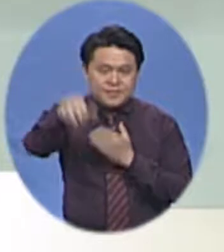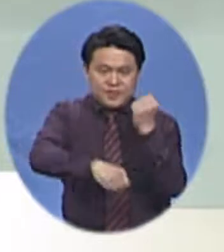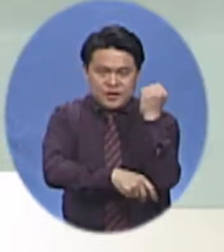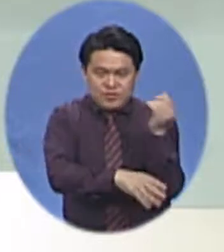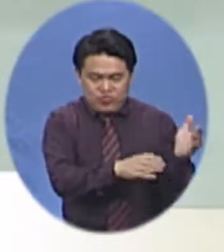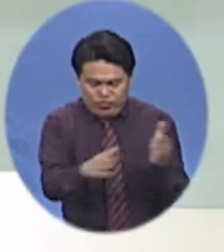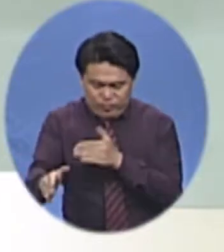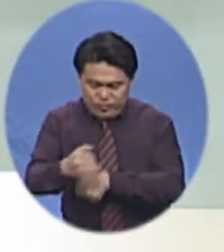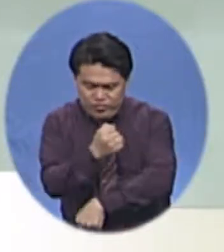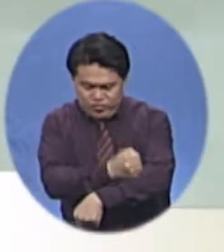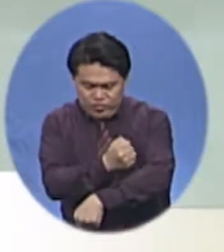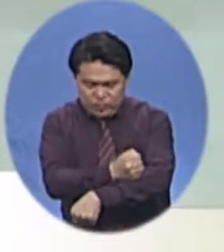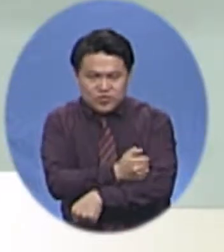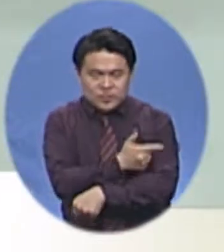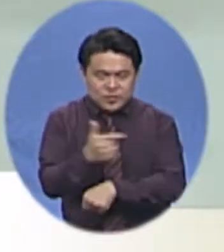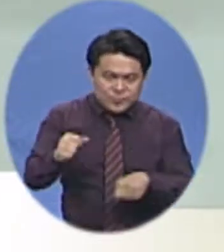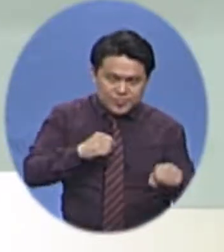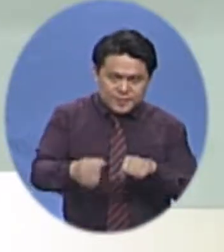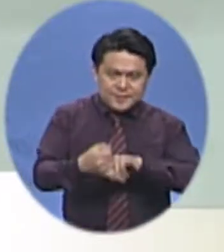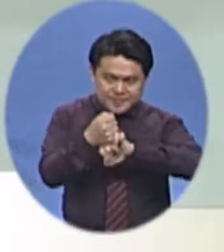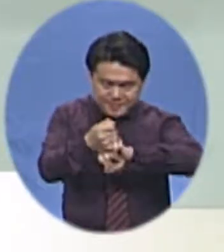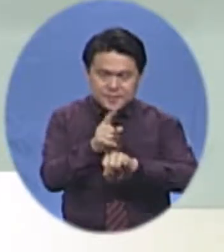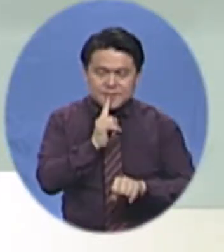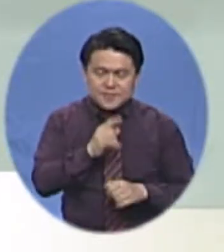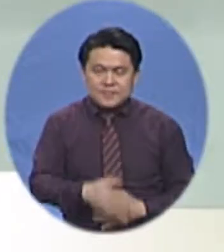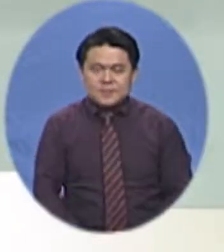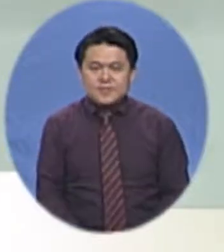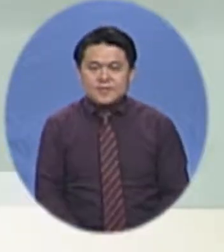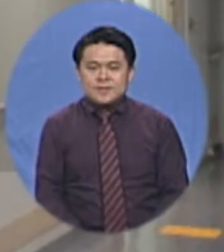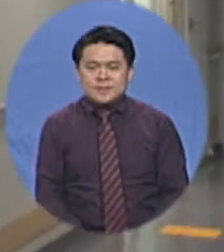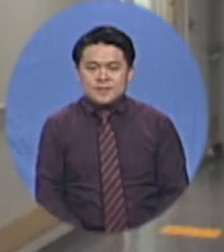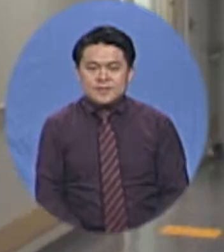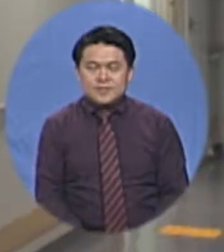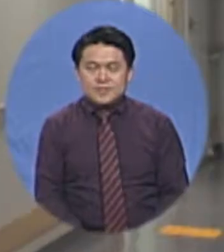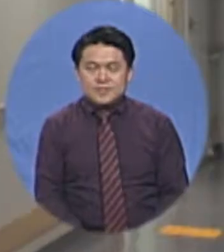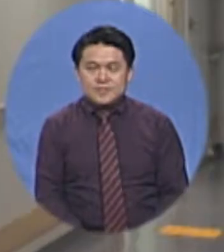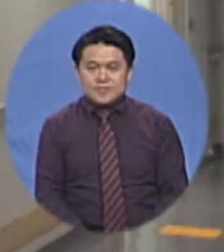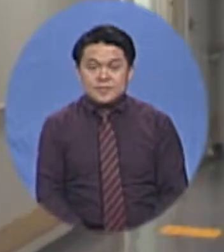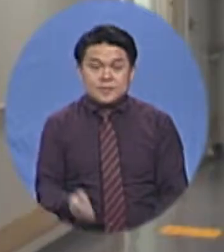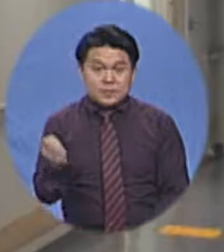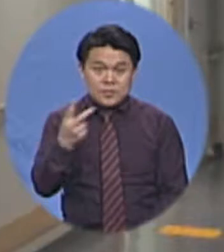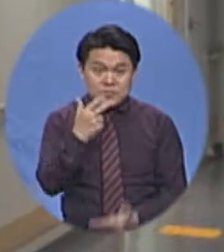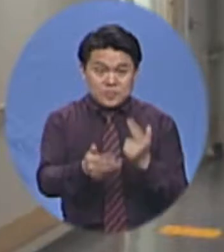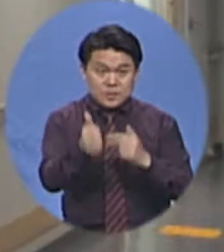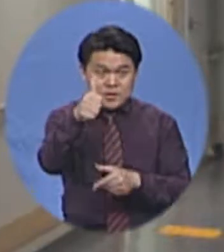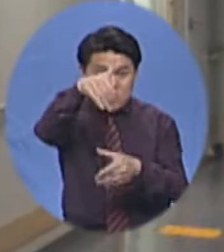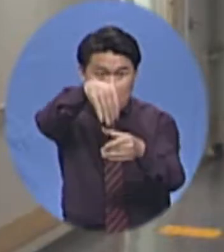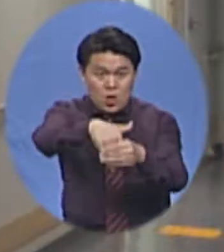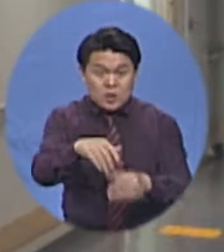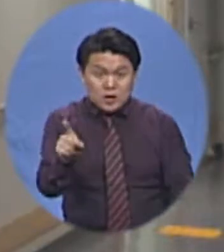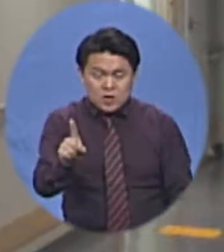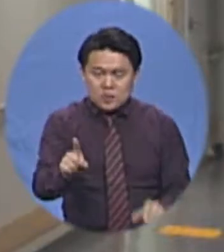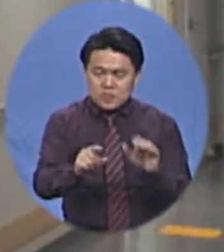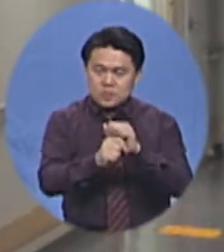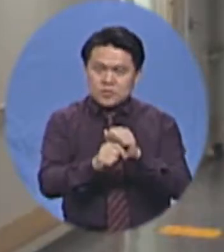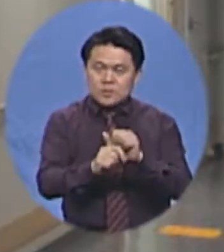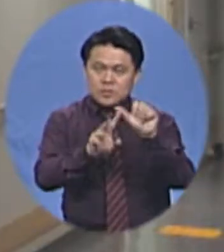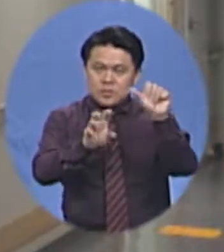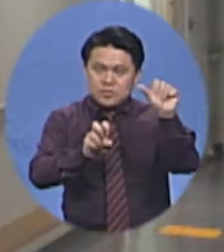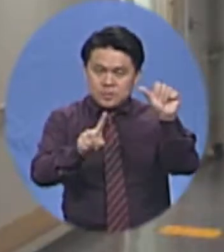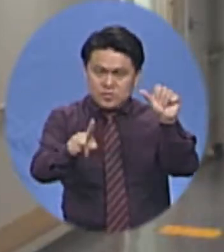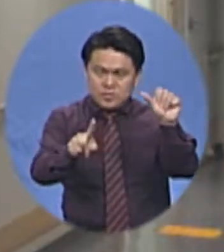미래 초석을 다지는 큰 일꾼이 되겠습니다. 한편 협회장 선거는 오는